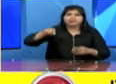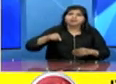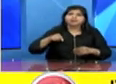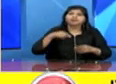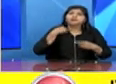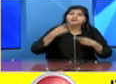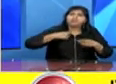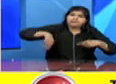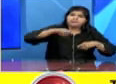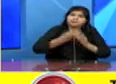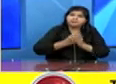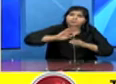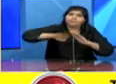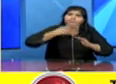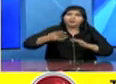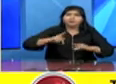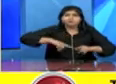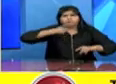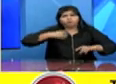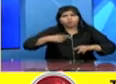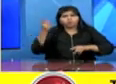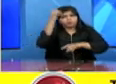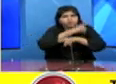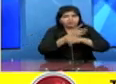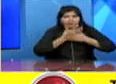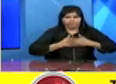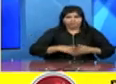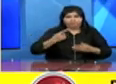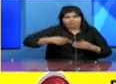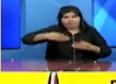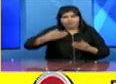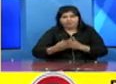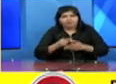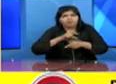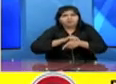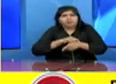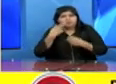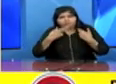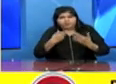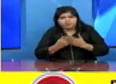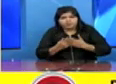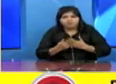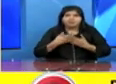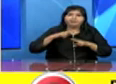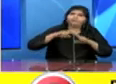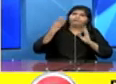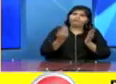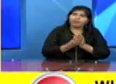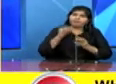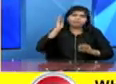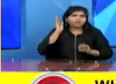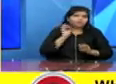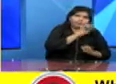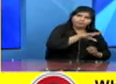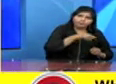आसपास थे। उसके बाद तो हर दिन इम्प्रूवमेंट दिख रही थी। डॉक्टर्स हमसे बात कर रहे थे, वो बता रहे थे परिवार को भी। आपने स्वयं